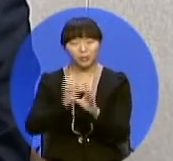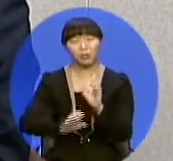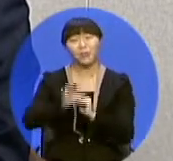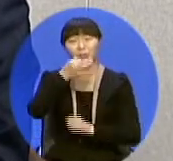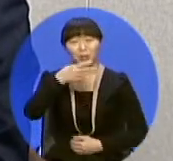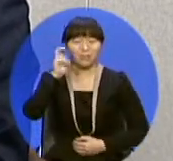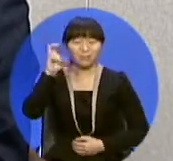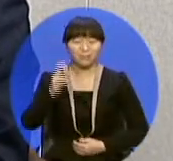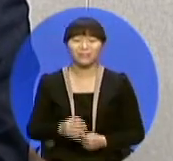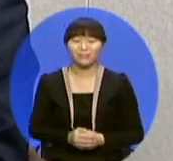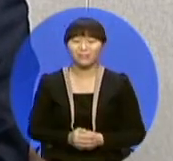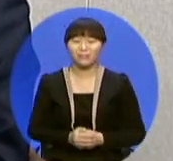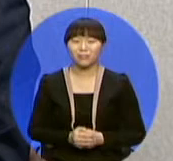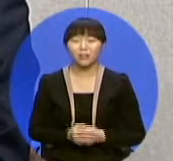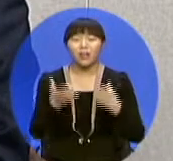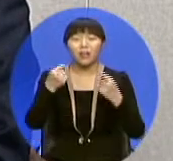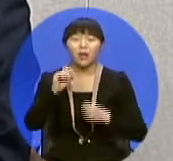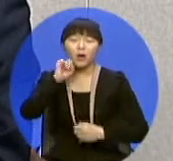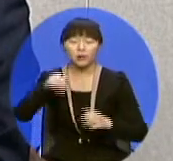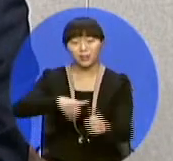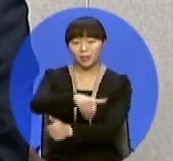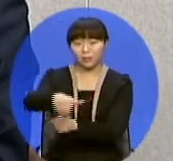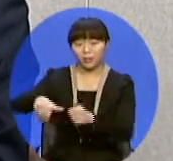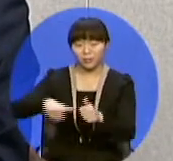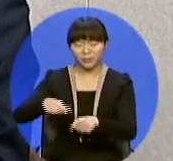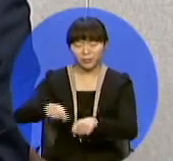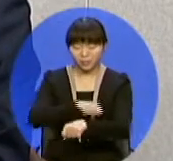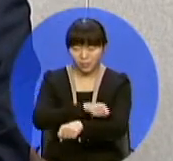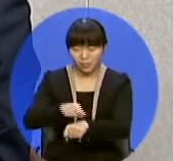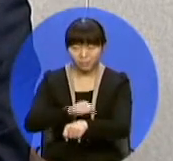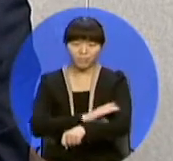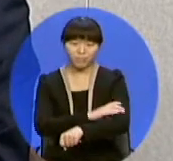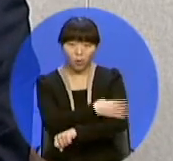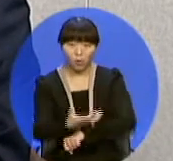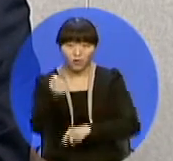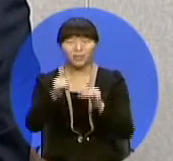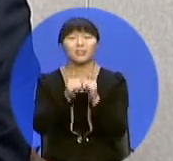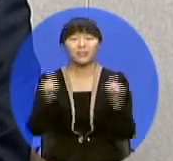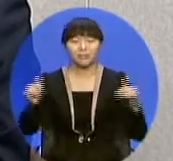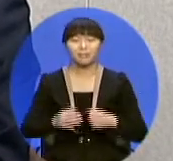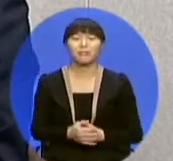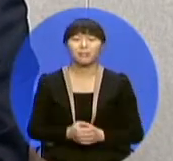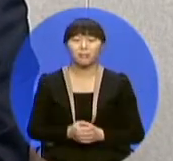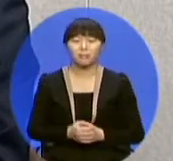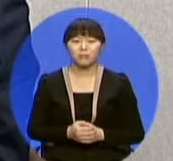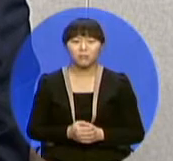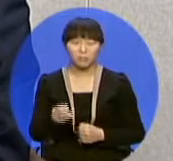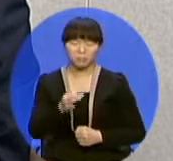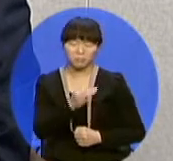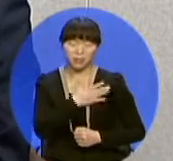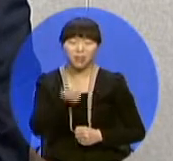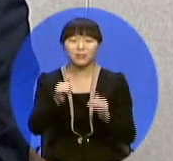힘들죠. 이런 어려운 상황에서 특히 권력을 가진 자, 부를 가진